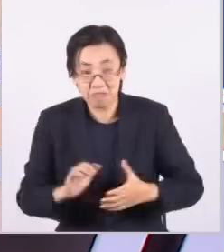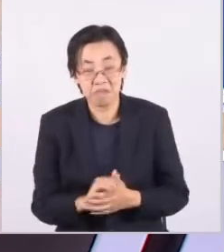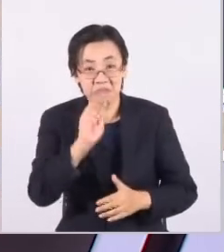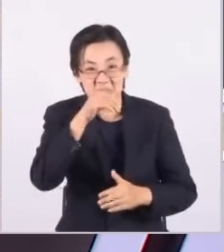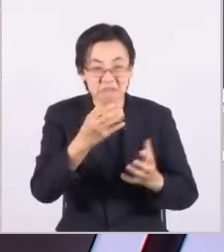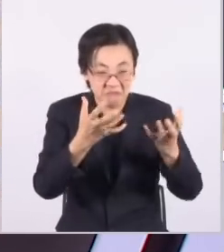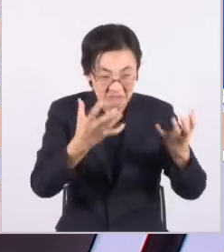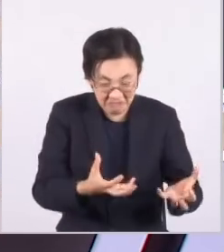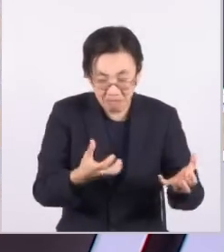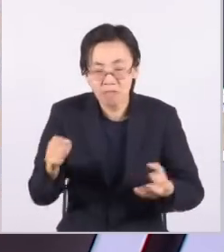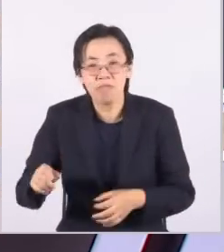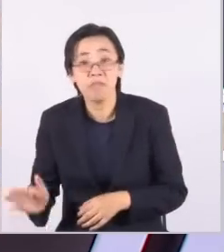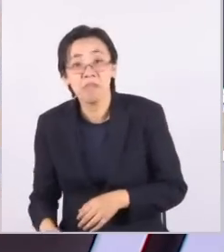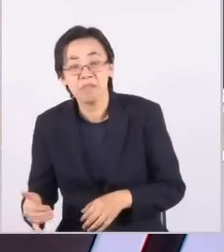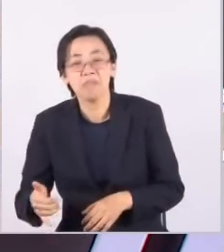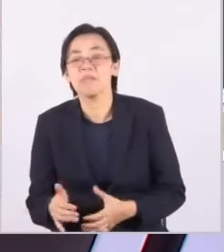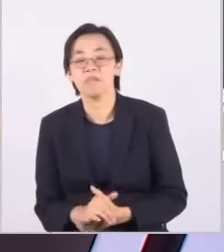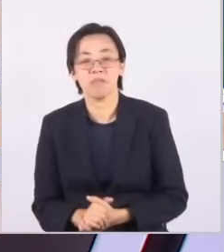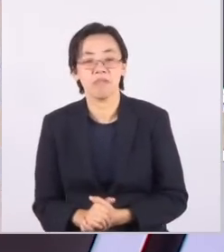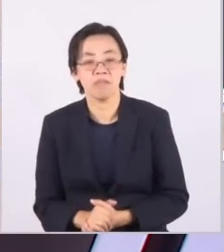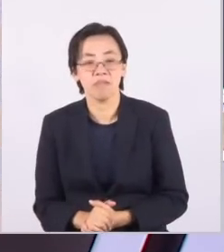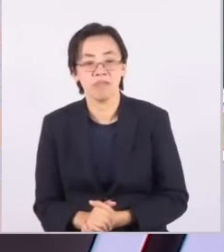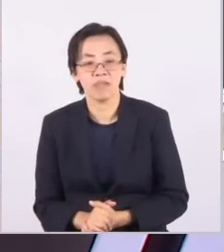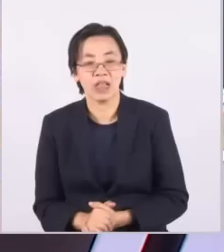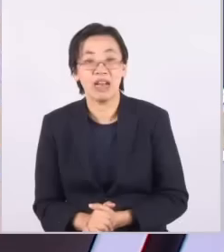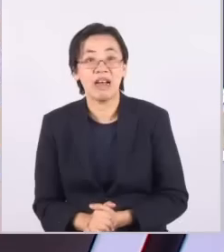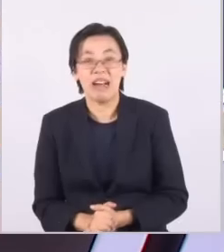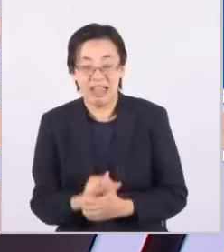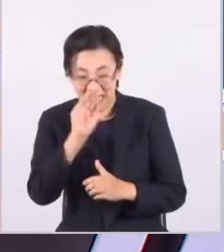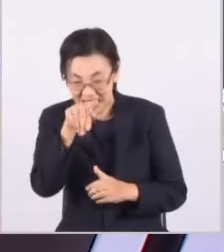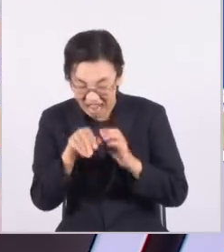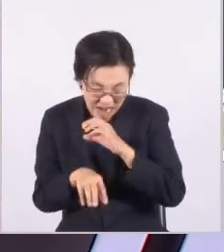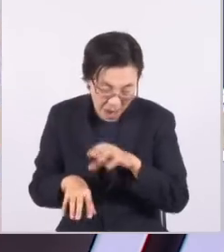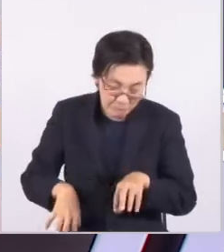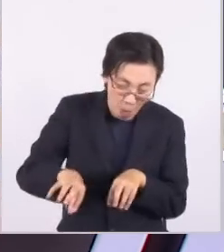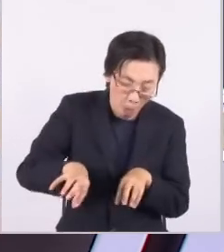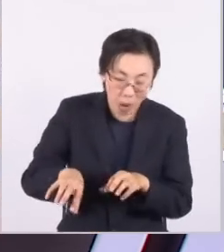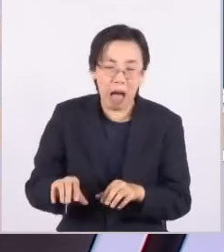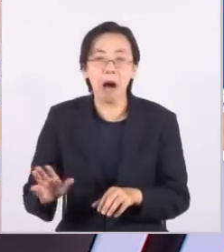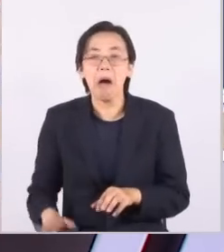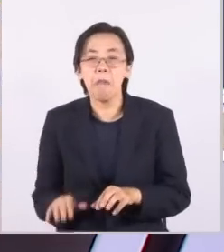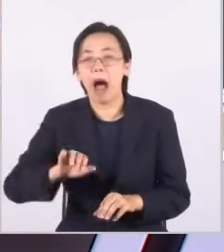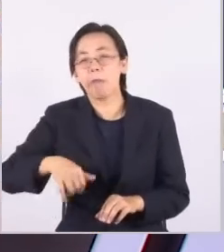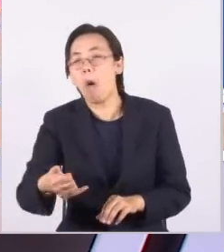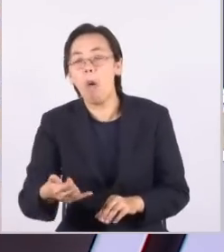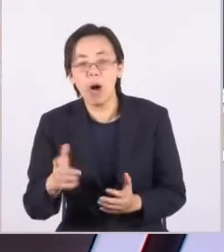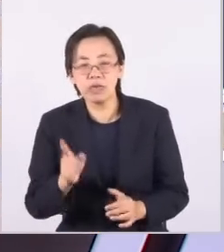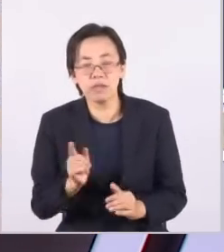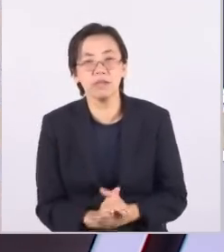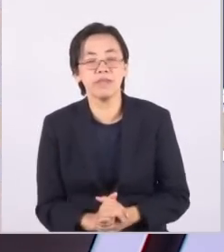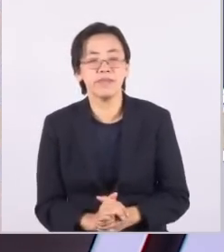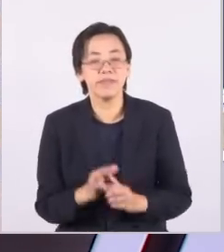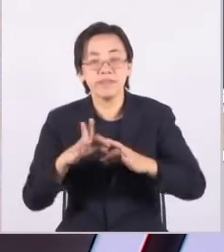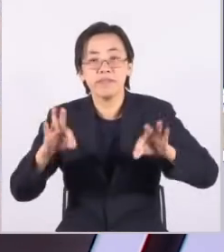เนี่ยหมาดีดทีเดียวเนี่ยหมาไม่ใช่ช้างดีดทีเดียวเนี่ยพูดหมาลอยไปนู่น ไม่ใช่หมาดีดช้าง เล ยและสำคัญตรงที่ว่